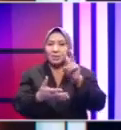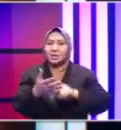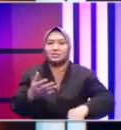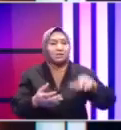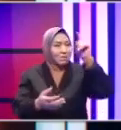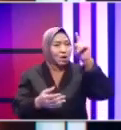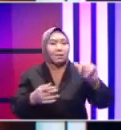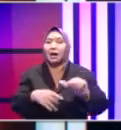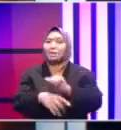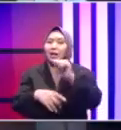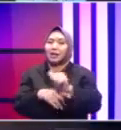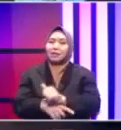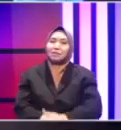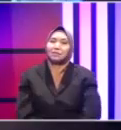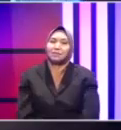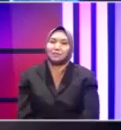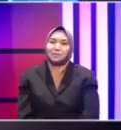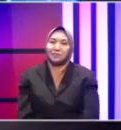faham Amel